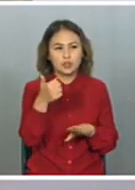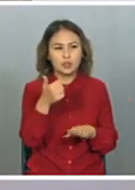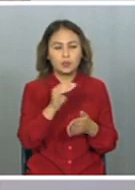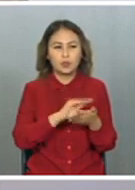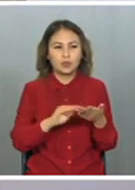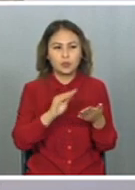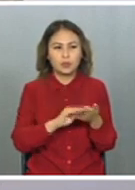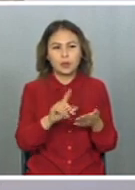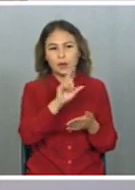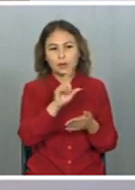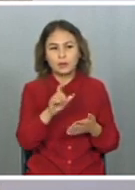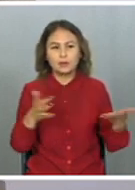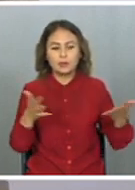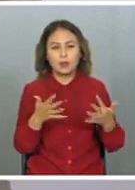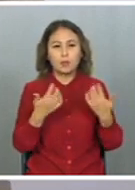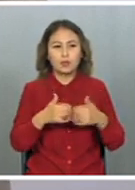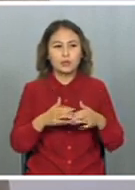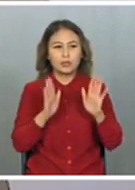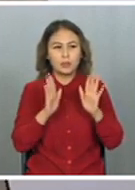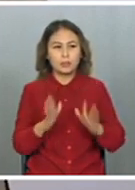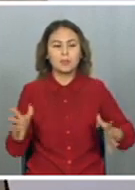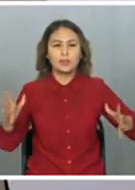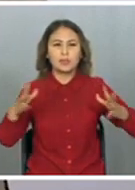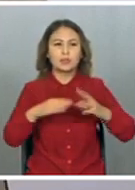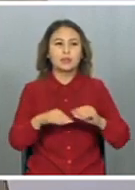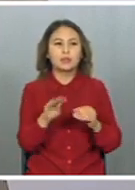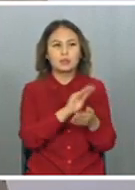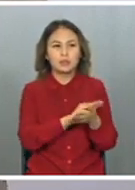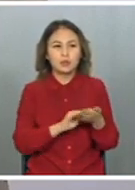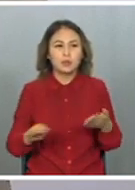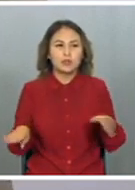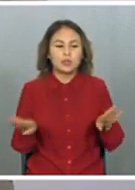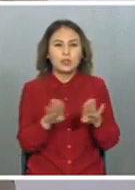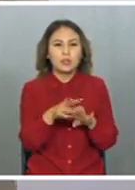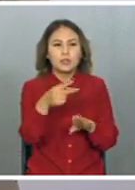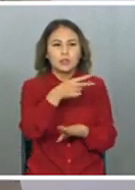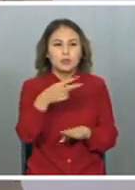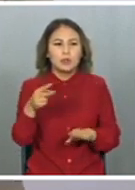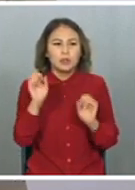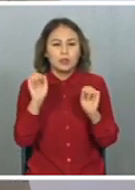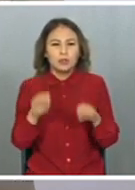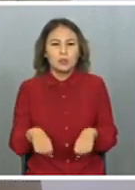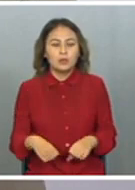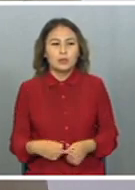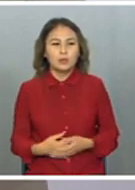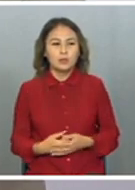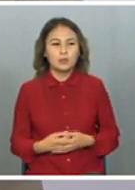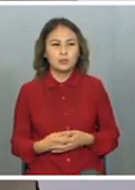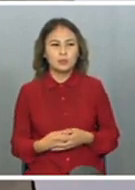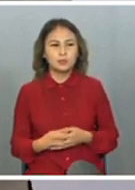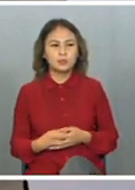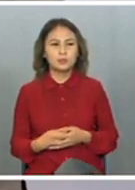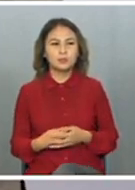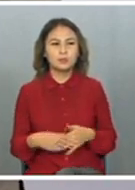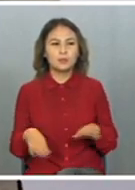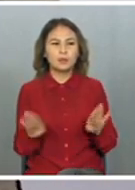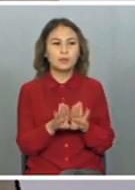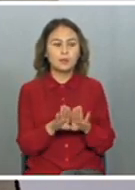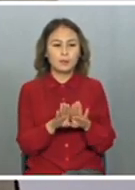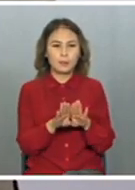бөлшектің бөлімінде қандай сан болса, Birlik kesindini sonça teng bölükke bölü керек. İkinci